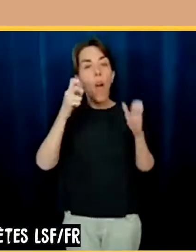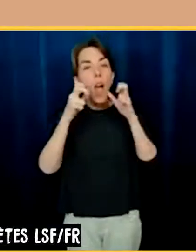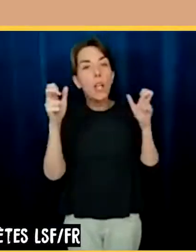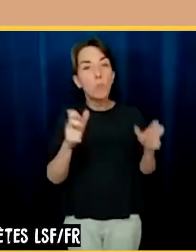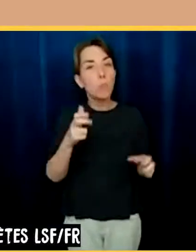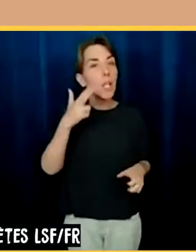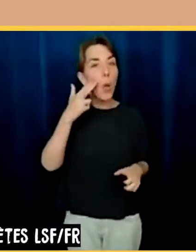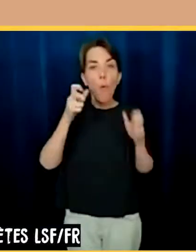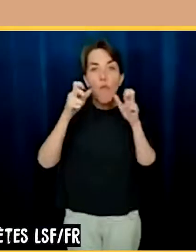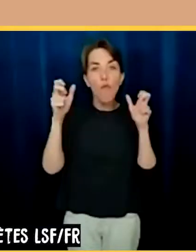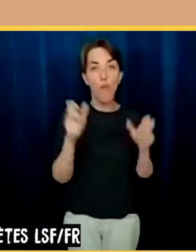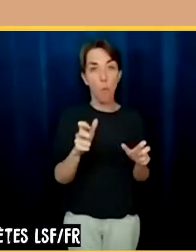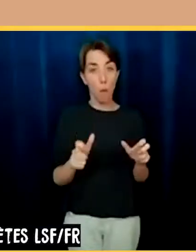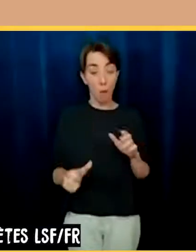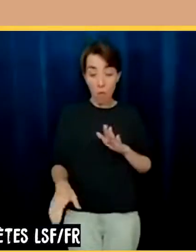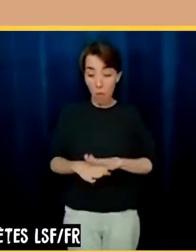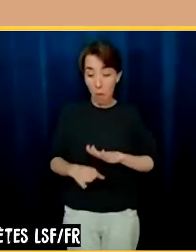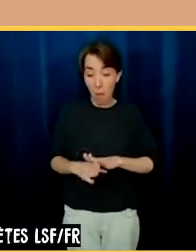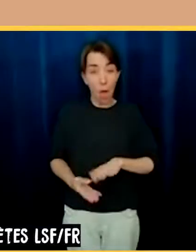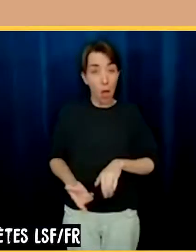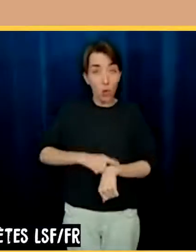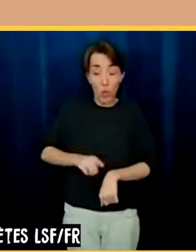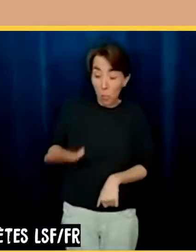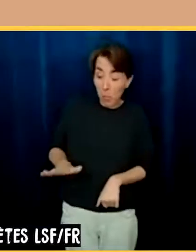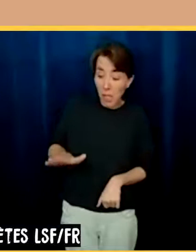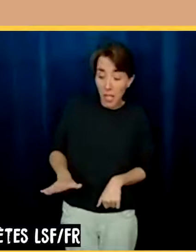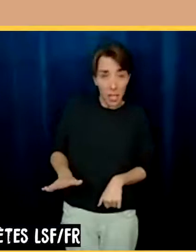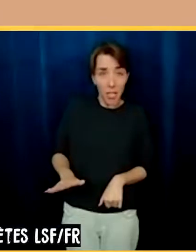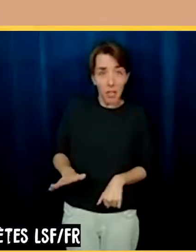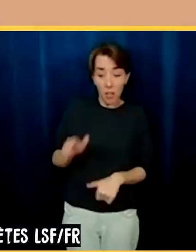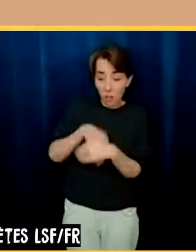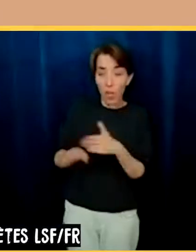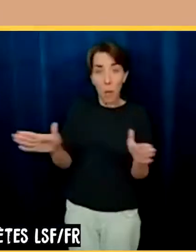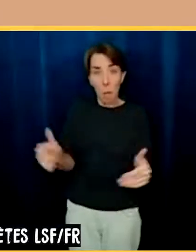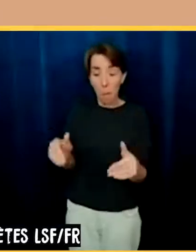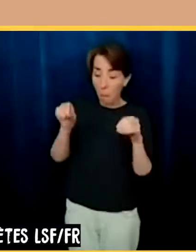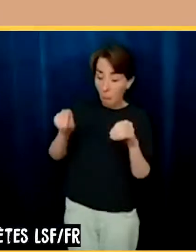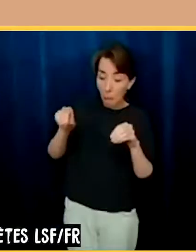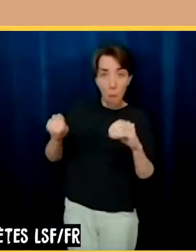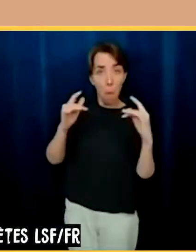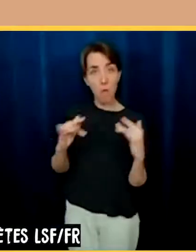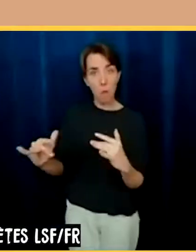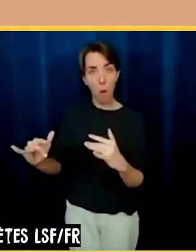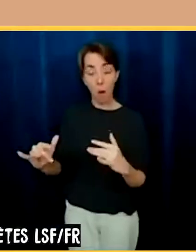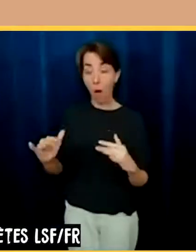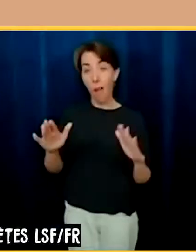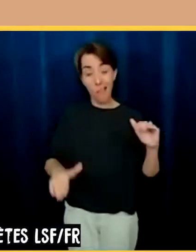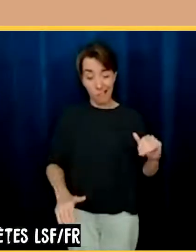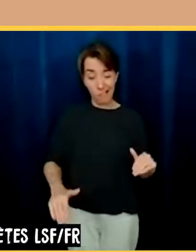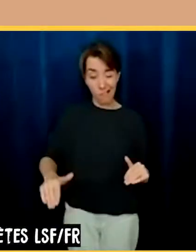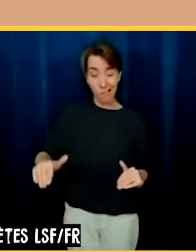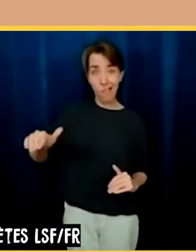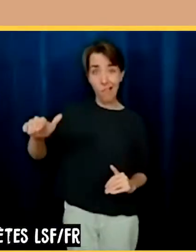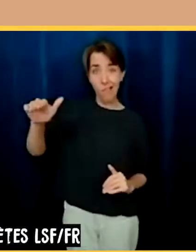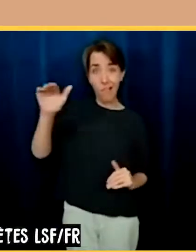espaces d'enseignement et qui vont se poursuivre aussi malheureusement à l'âge adulte, et que c'est une violence